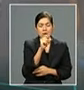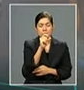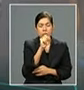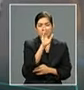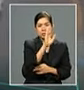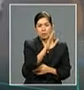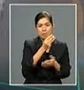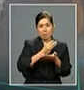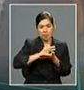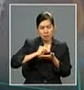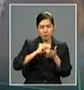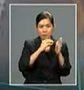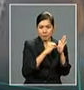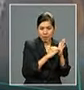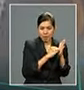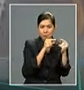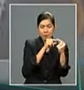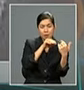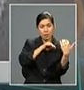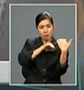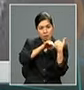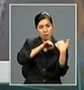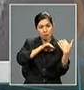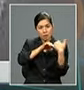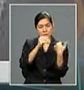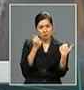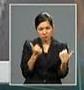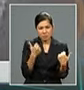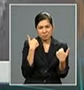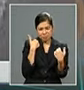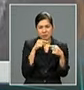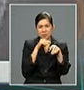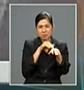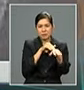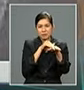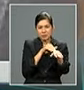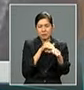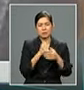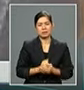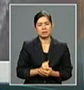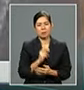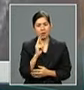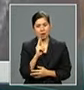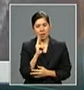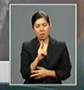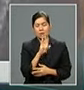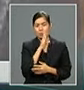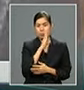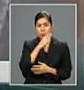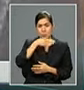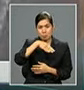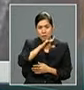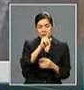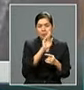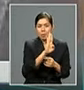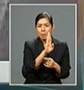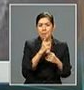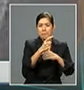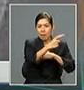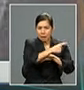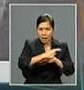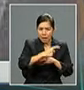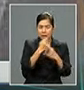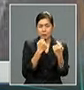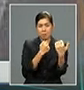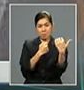ครับไม่ว่าจะเป็นขาเข้าขาออกณขณะนี้นี่ยังมีความหนาแน่นค่อนข้างจะสูงนะครับเพราะฉะนั้นเป็นจุดหนึ่งครับที่ท่านจะออกไปที่บางนาหรือว่าจะเข้าจากบางนามาจะ